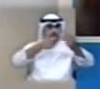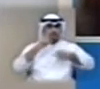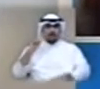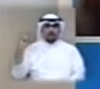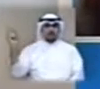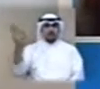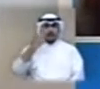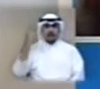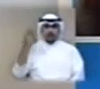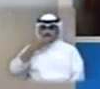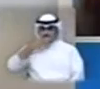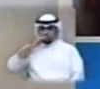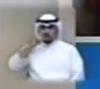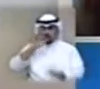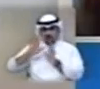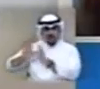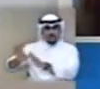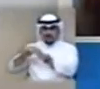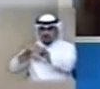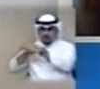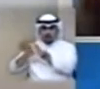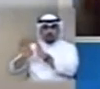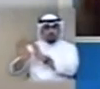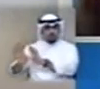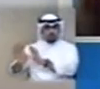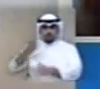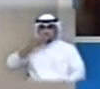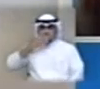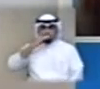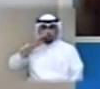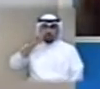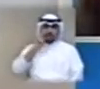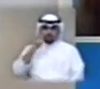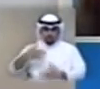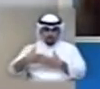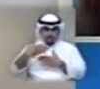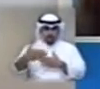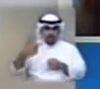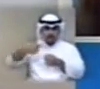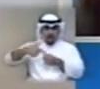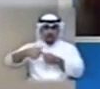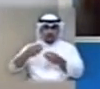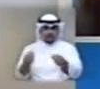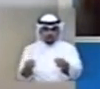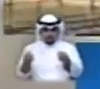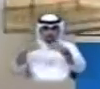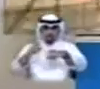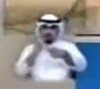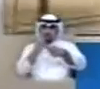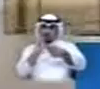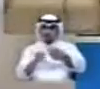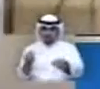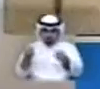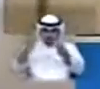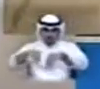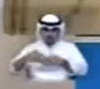مخزون يلبي الاحتياجات وان شاء الله يعني راح نشوف يعني الانتاج يصل بعون الله